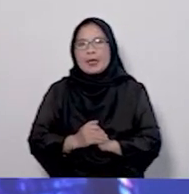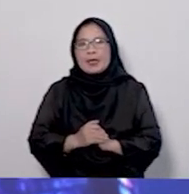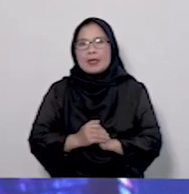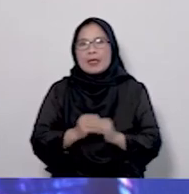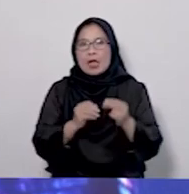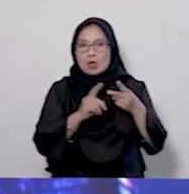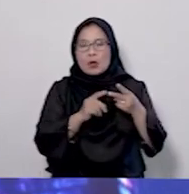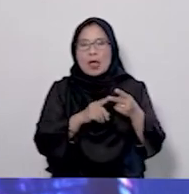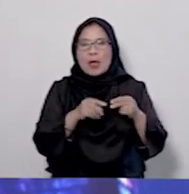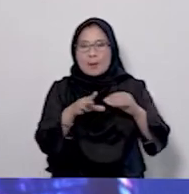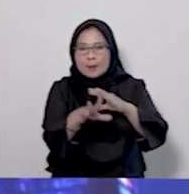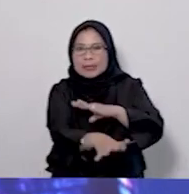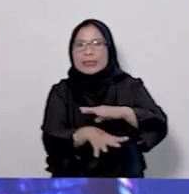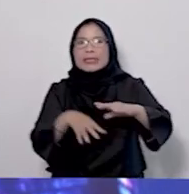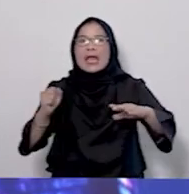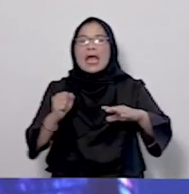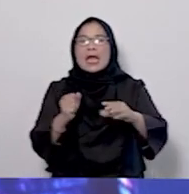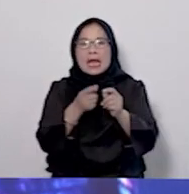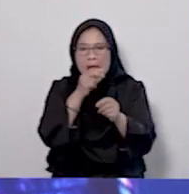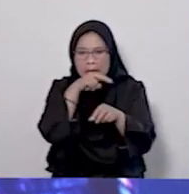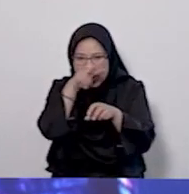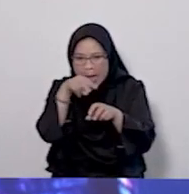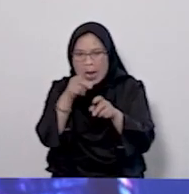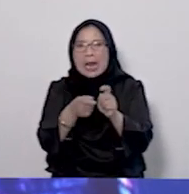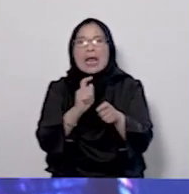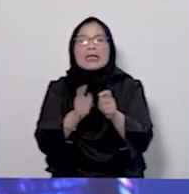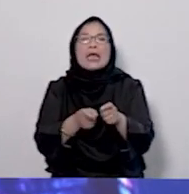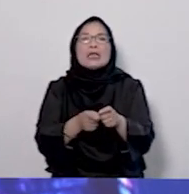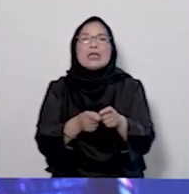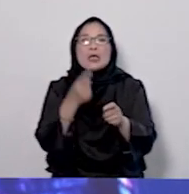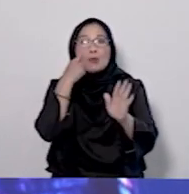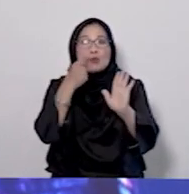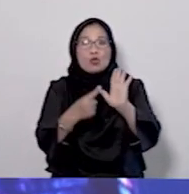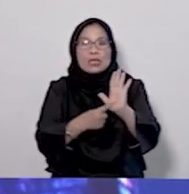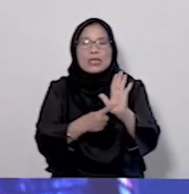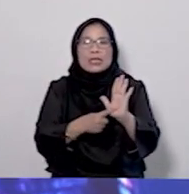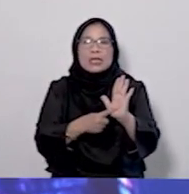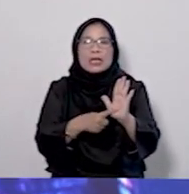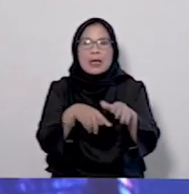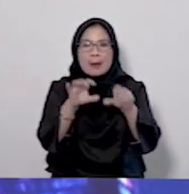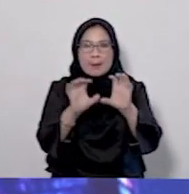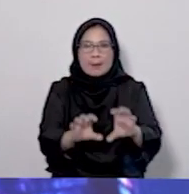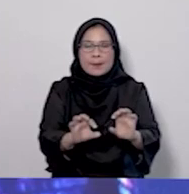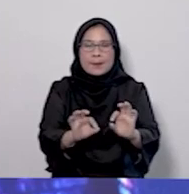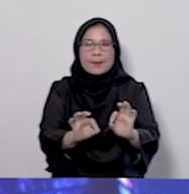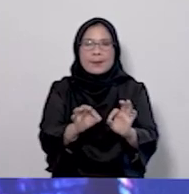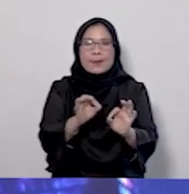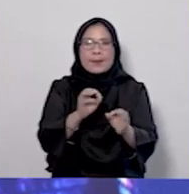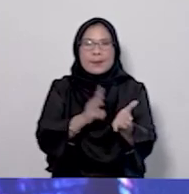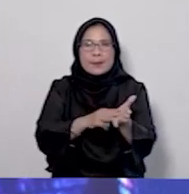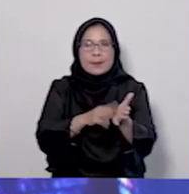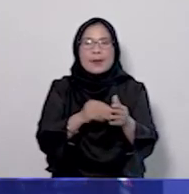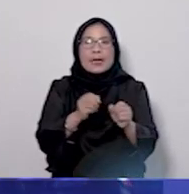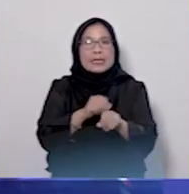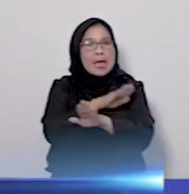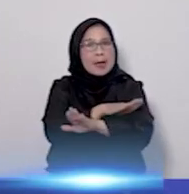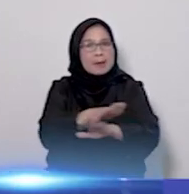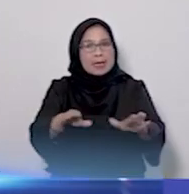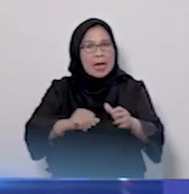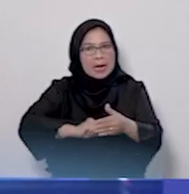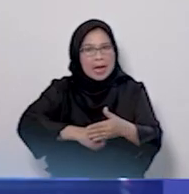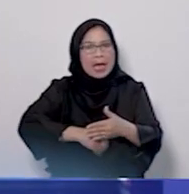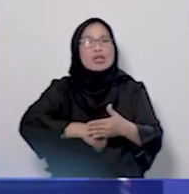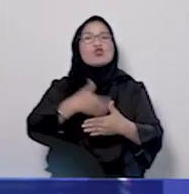penyitaan terhadap alat bukti terkait di tempat kejadian perkara dan diamankan langsung